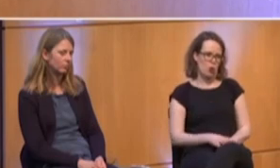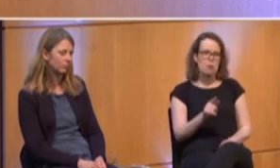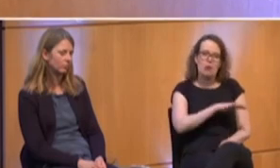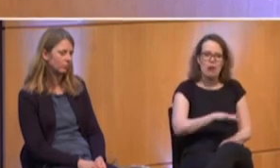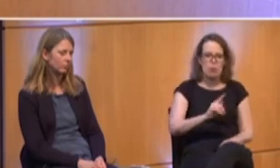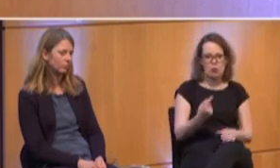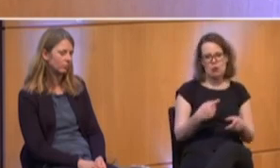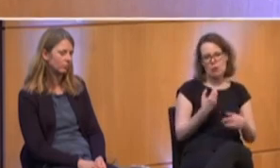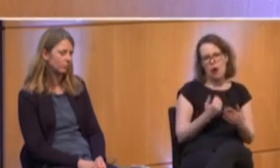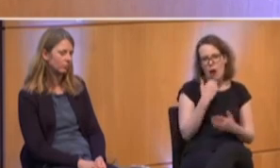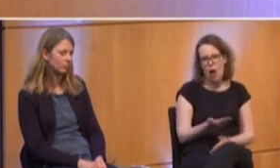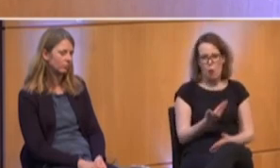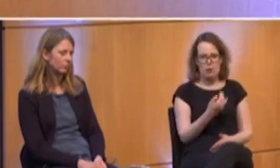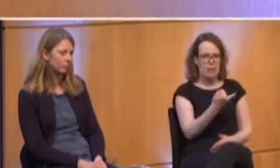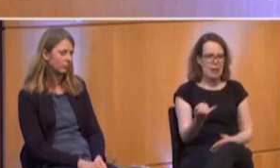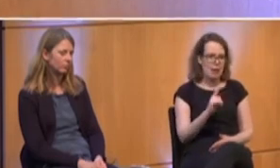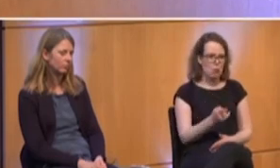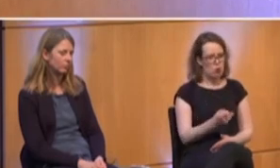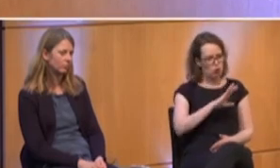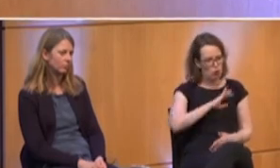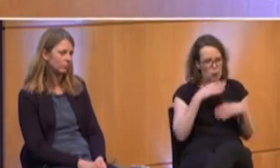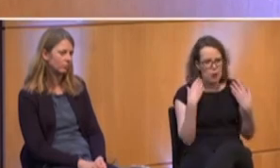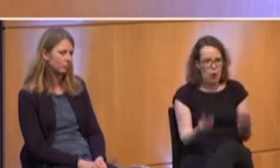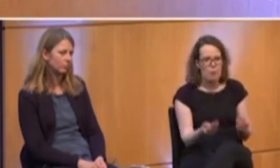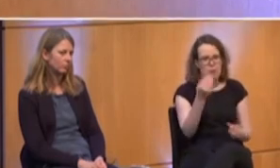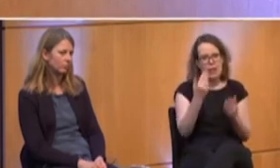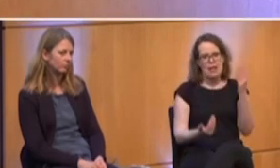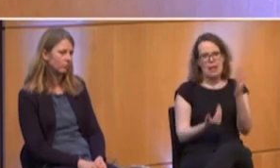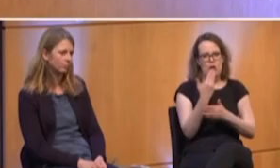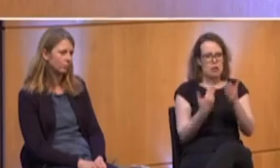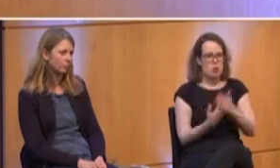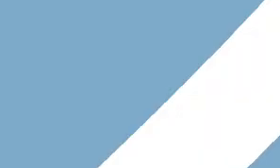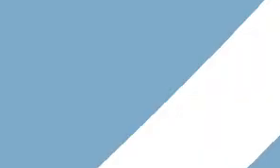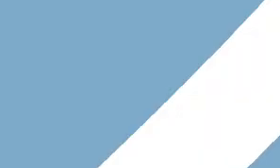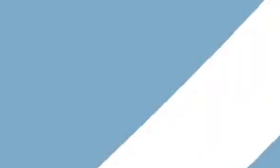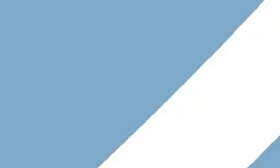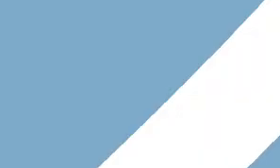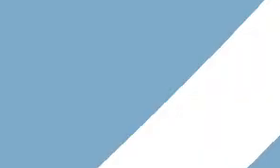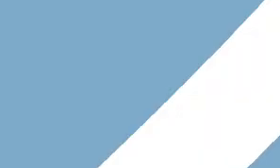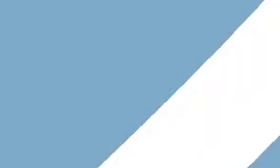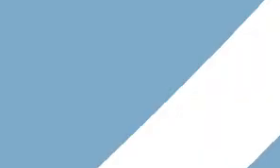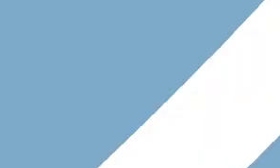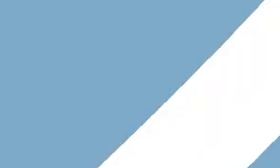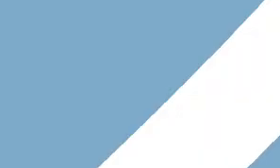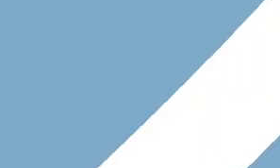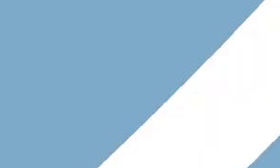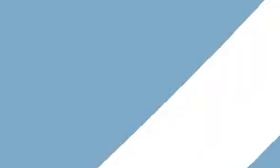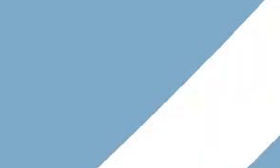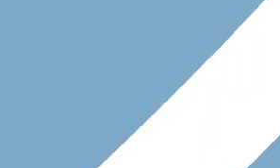eigentlich dafür sorgen, dass jeder die Innovationen dort machen kann, wo er Experte ist.